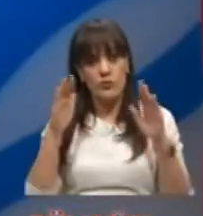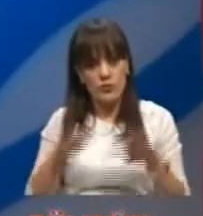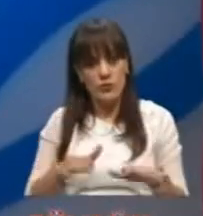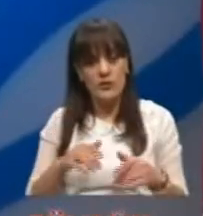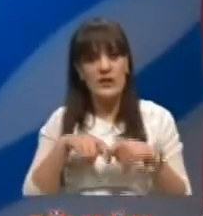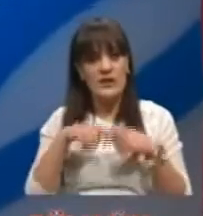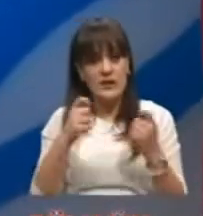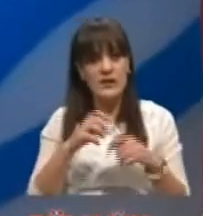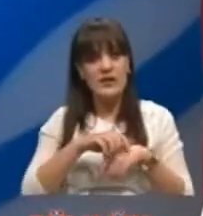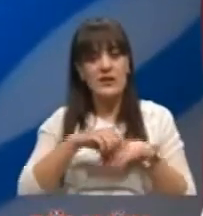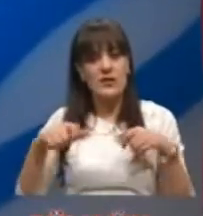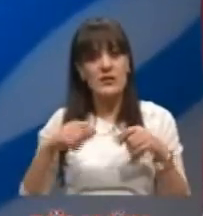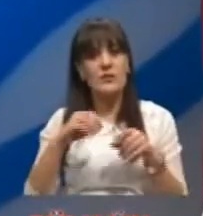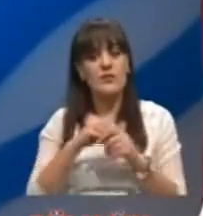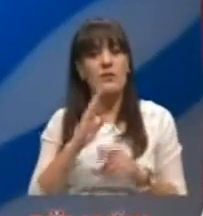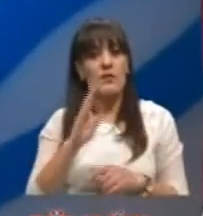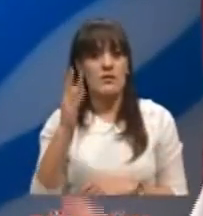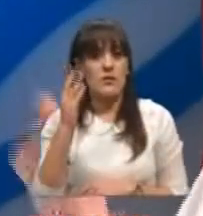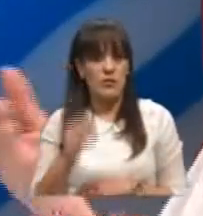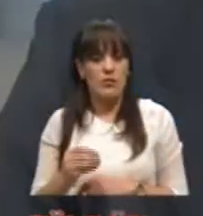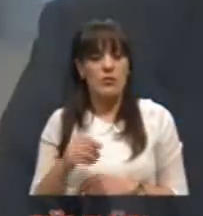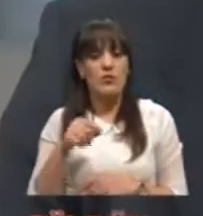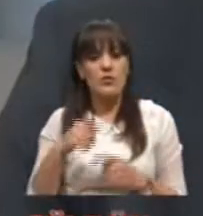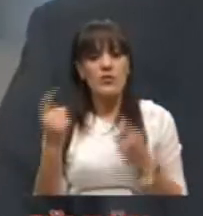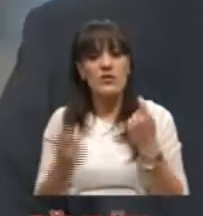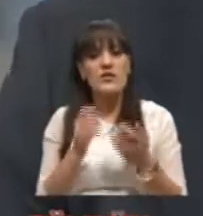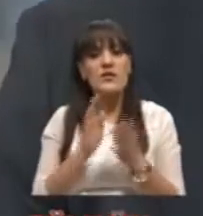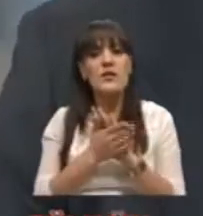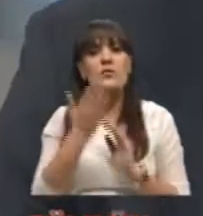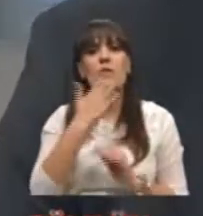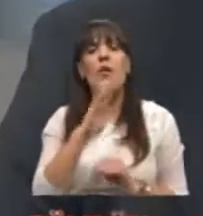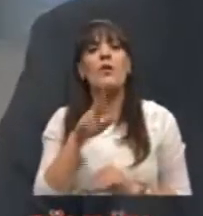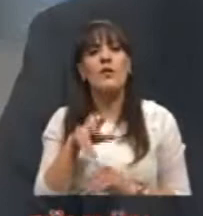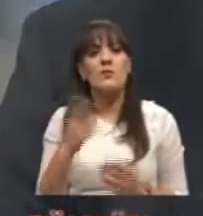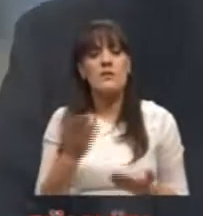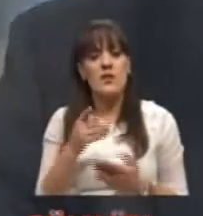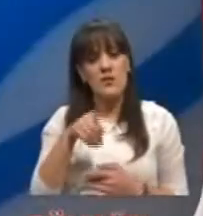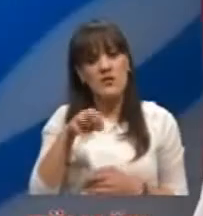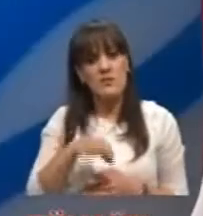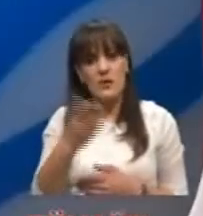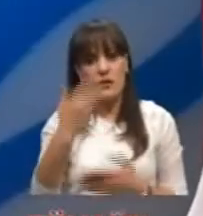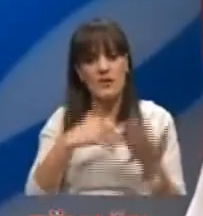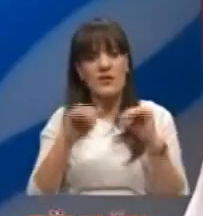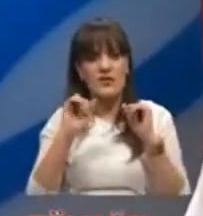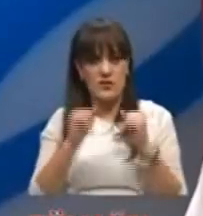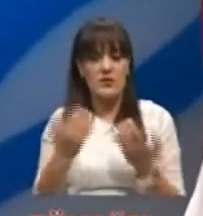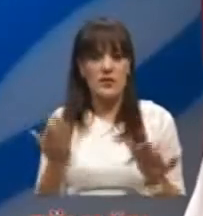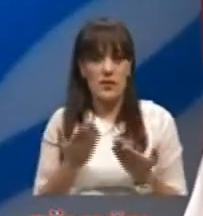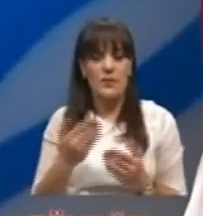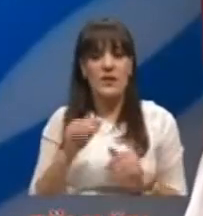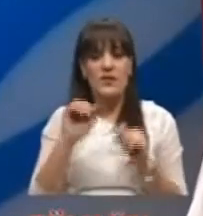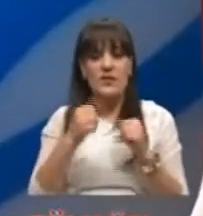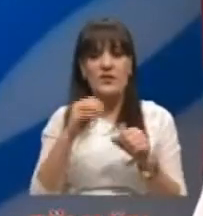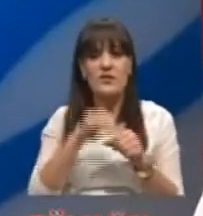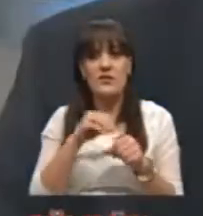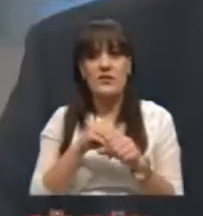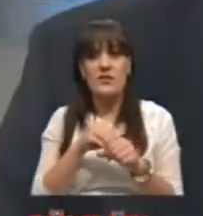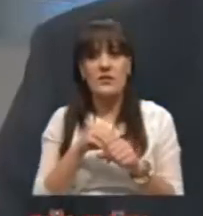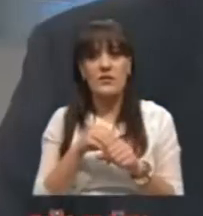düşmeler, kırılmalar, çıkmalar artıyor. Gerçi bu işin sezonu da yok evet, sanki evet. Değil mi? Onu şimdi anlatırsınız siz. Kışın de. Tabii ki, yani kışın